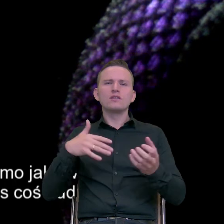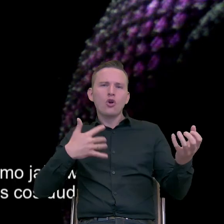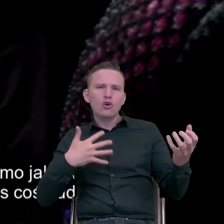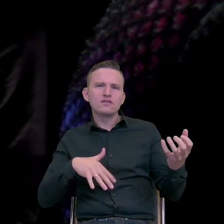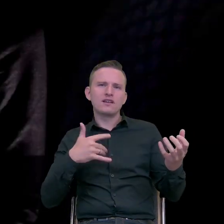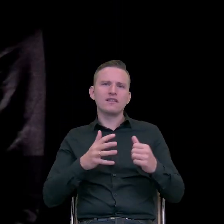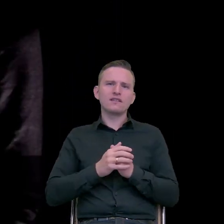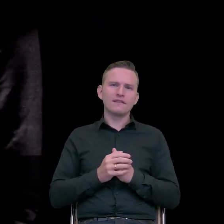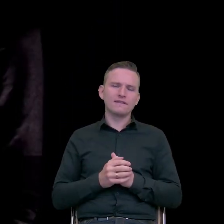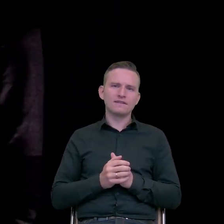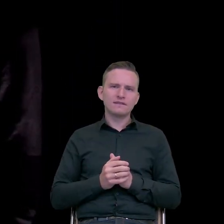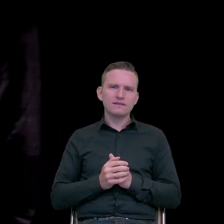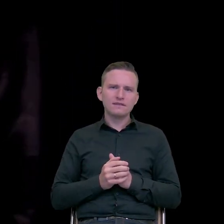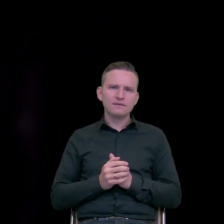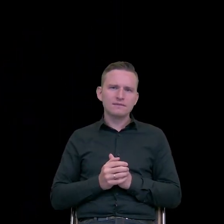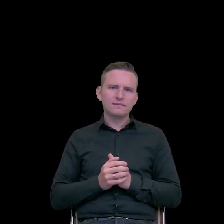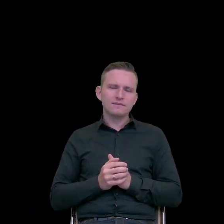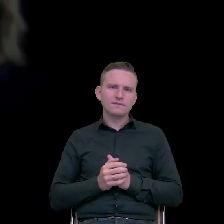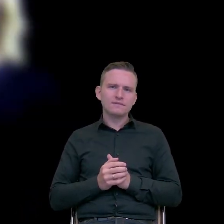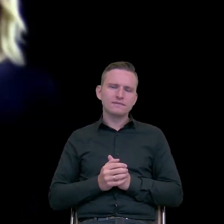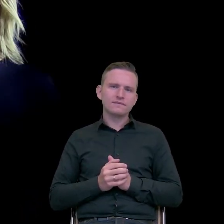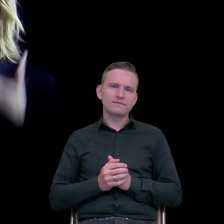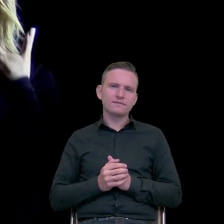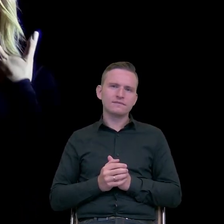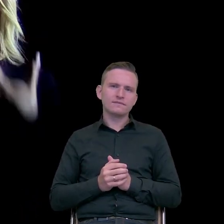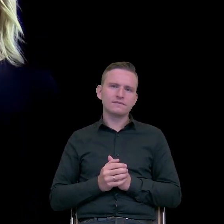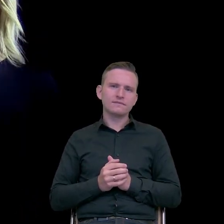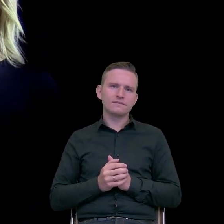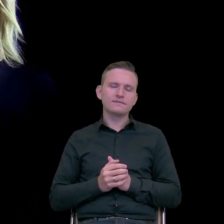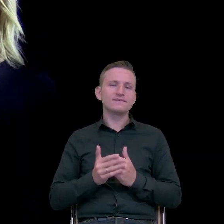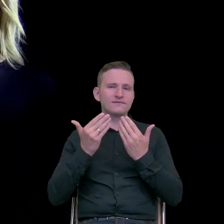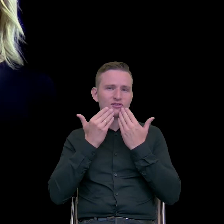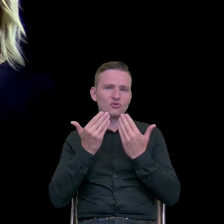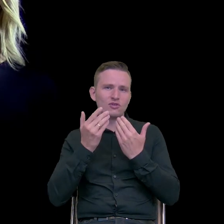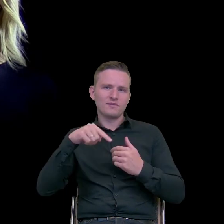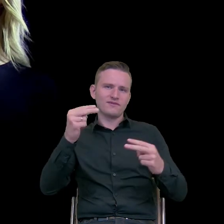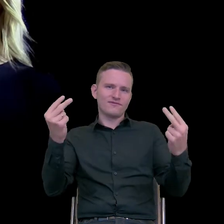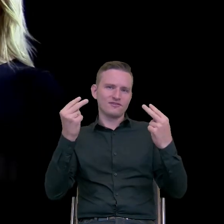że będą dwa coś duży. Samo już umrę. Dziękujemy za uwagę.